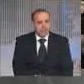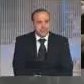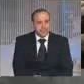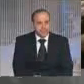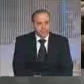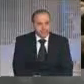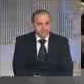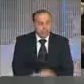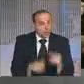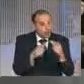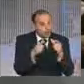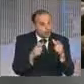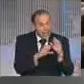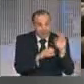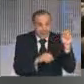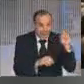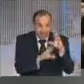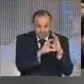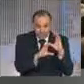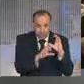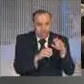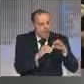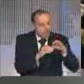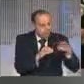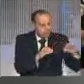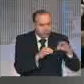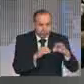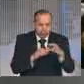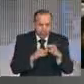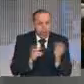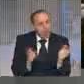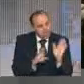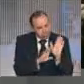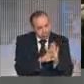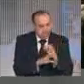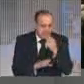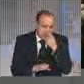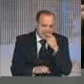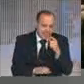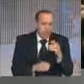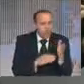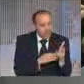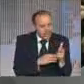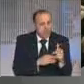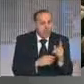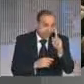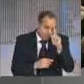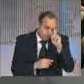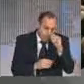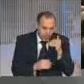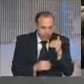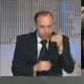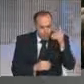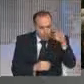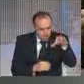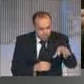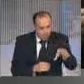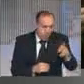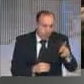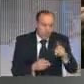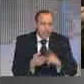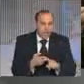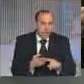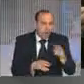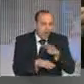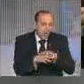انه الشركه معناتها عندها فروع الان باش نزيدوا نعزها في المستير وفي المهديه واليوم زاد كذلك باش نزيدوا معناتها نزور